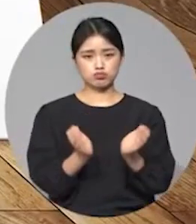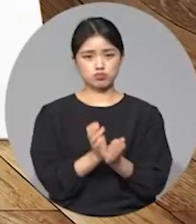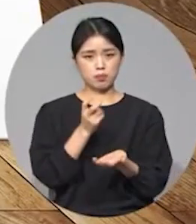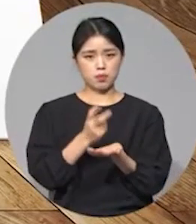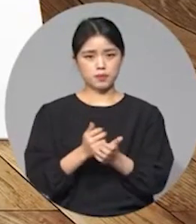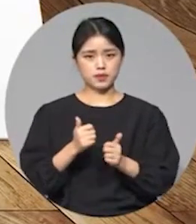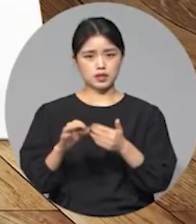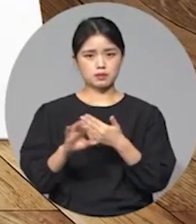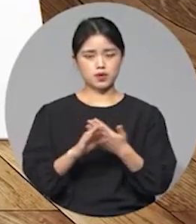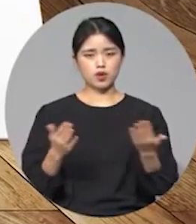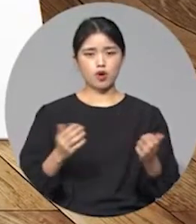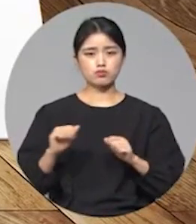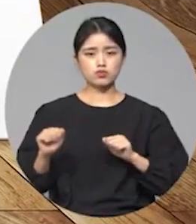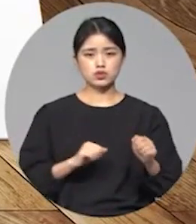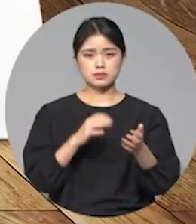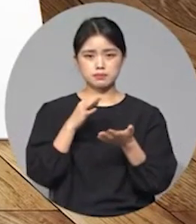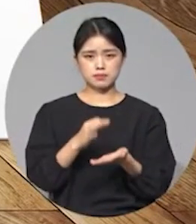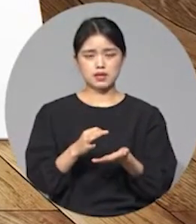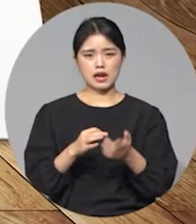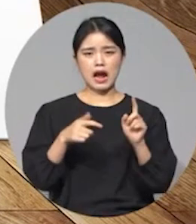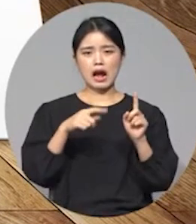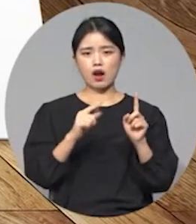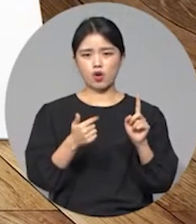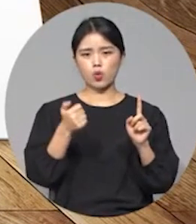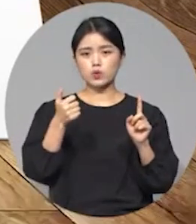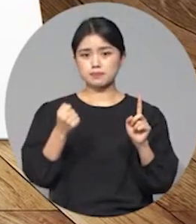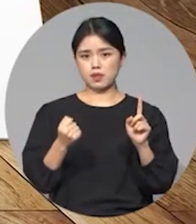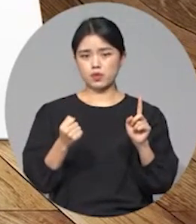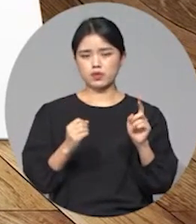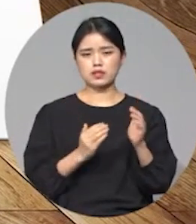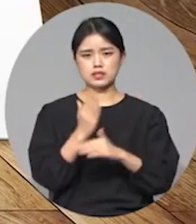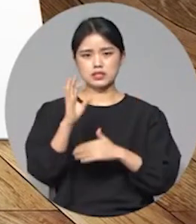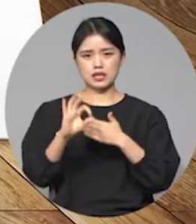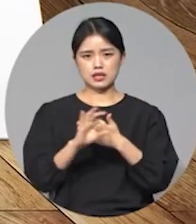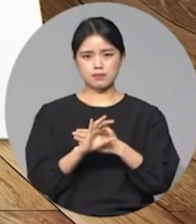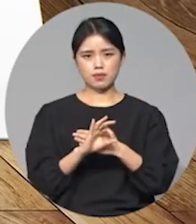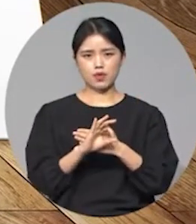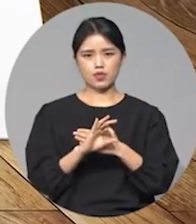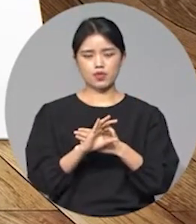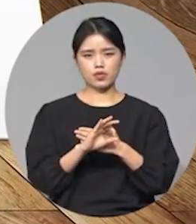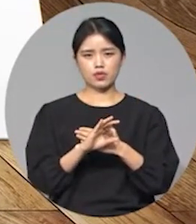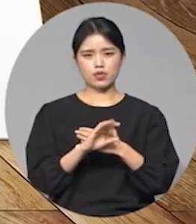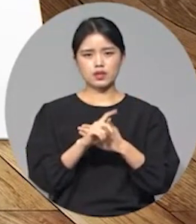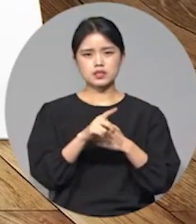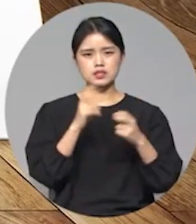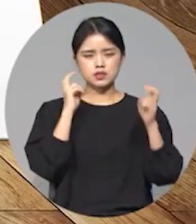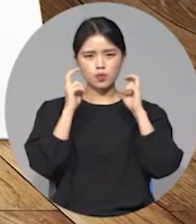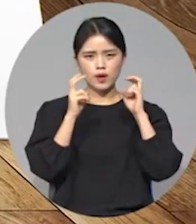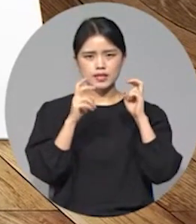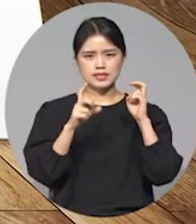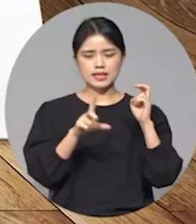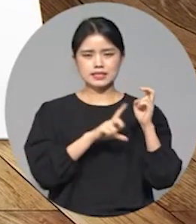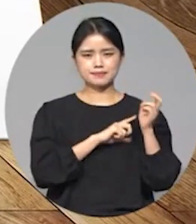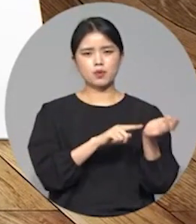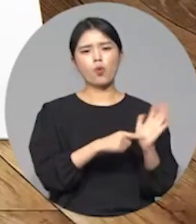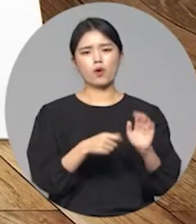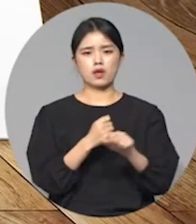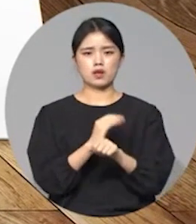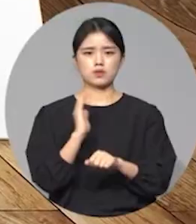따르면 업무 추진비가 건당 50만 원 이상일 경우 주된 상대방을 반드시 기재하고 공개해야